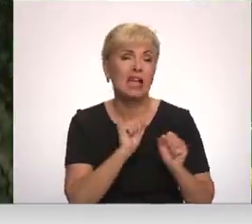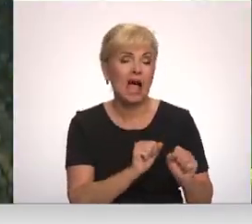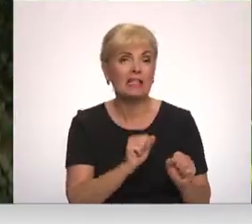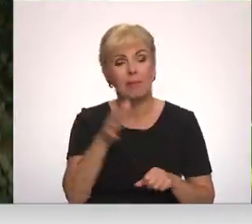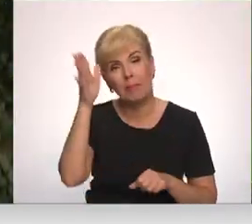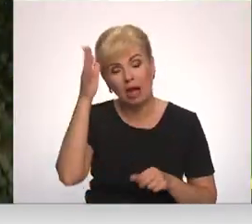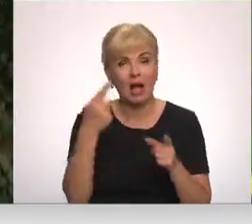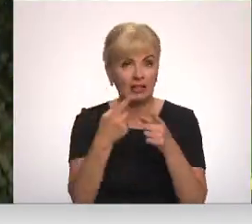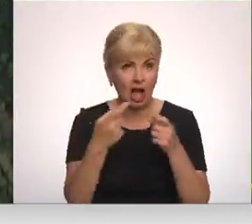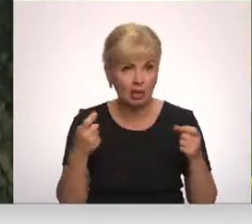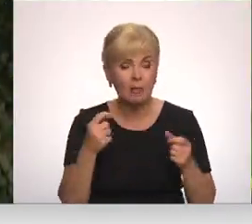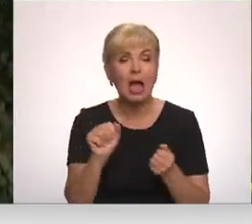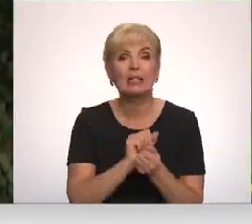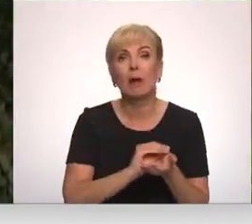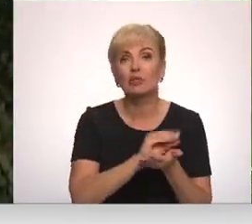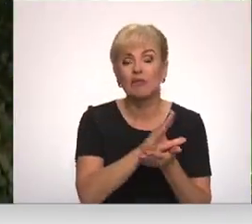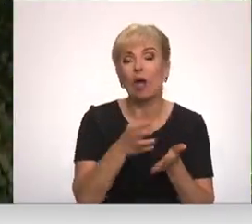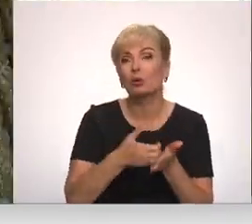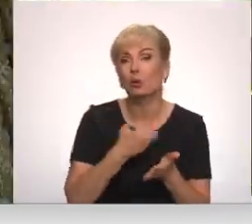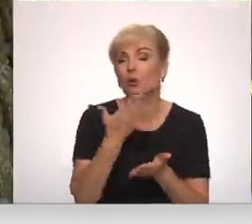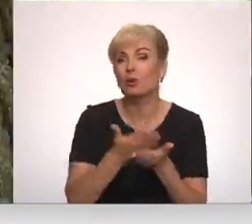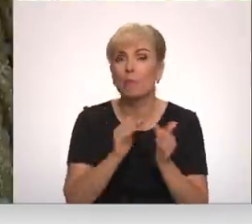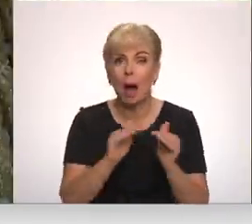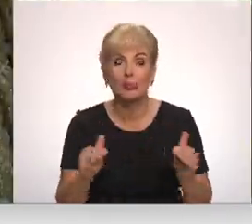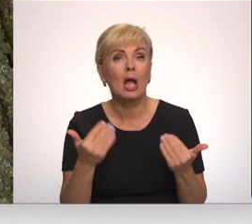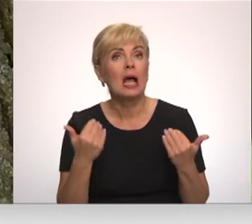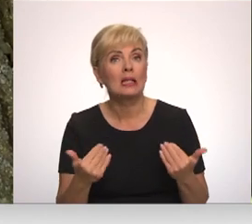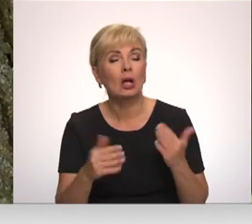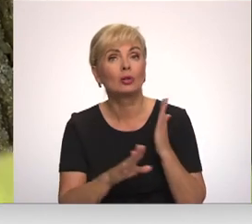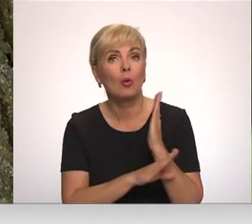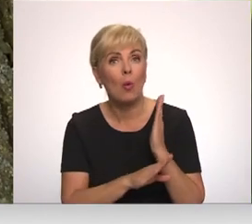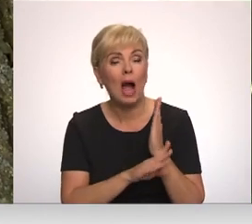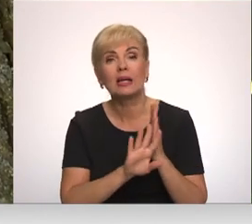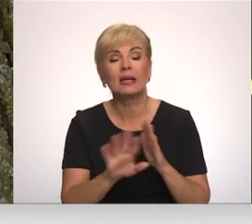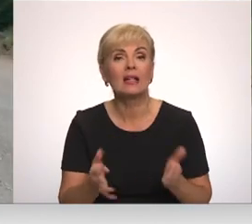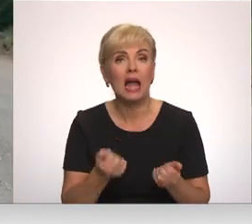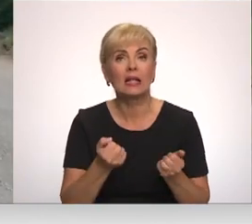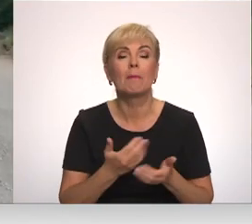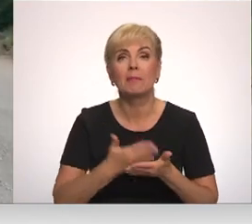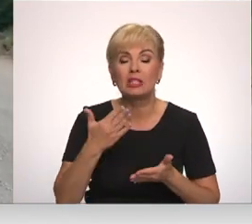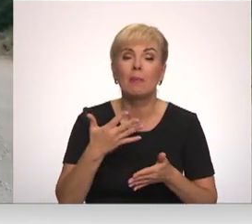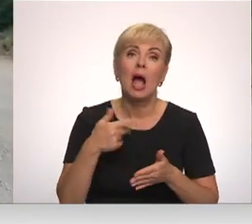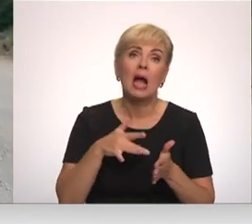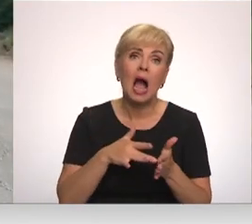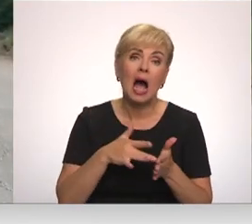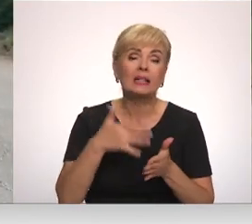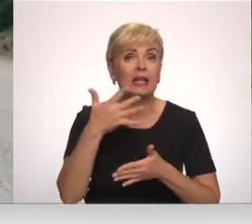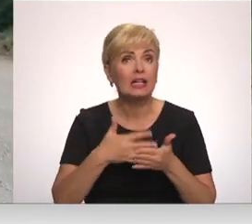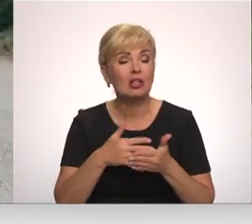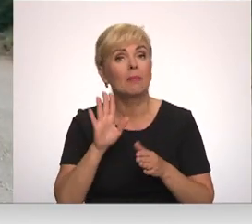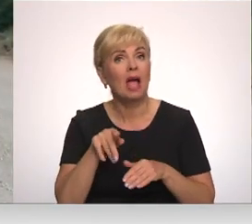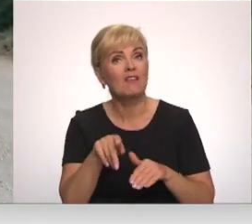Latvijas dabas fonds norāda, ka trūkst arī pamatojuma, vai jau tagad koki ir neglābjami bīstami un kādi ir iespējamie risinājumi to